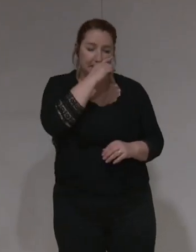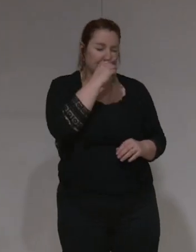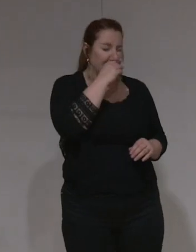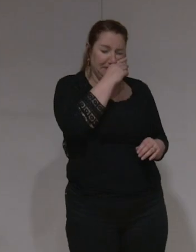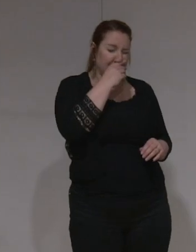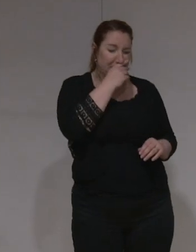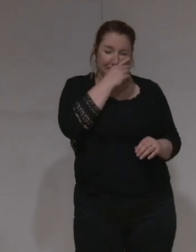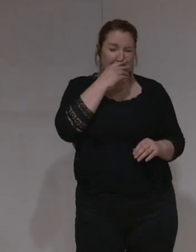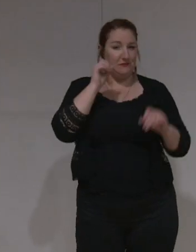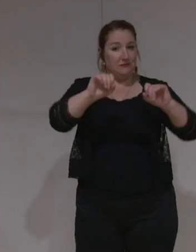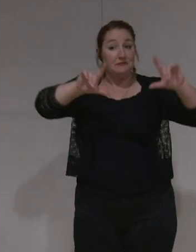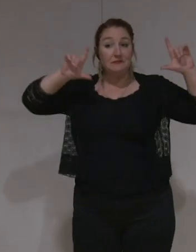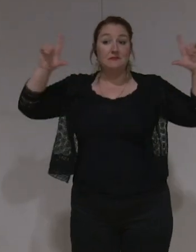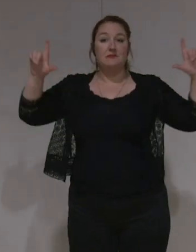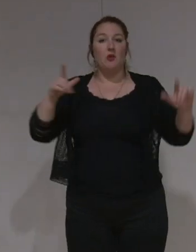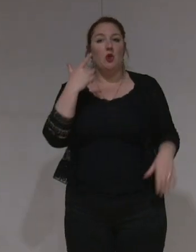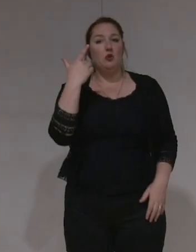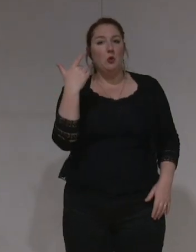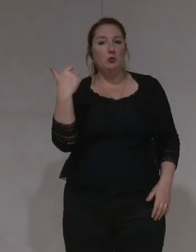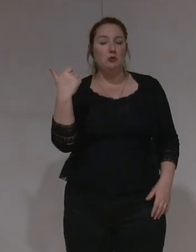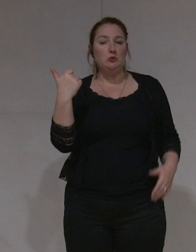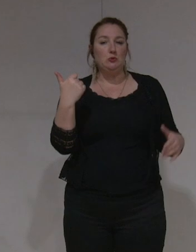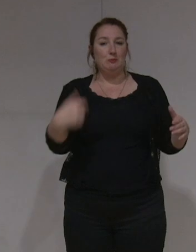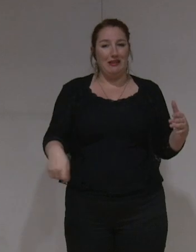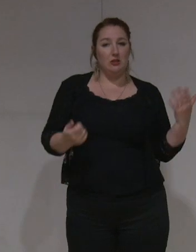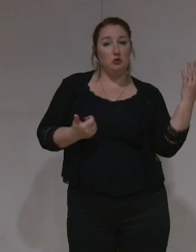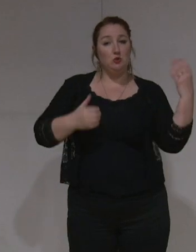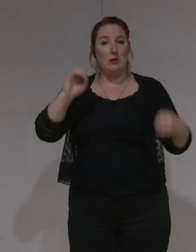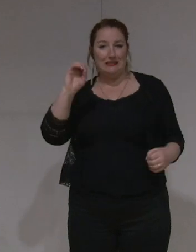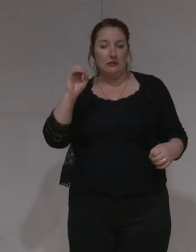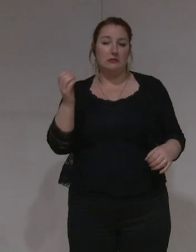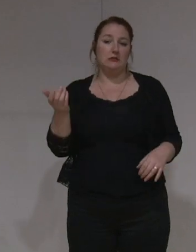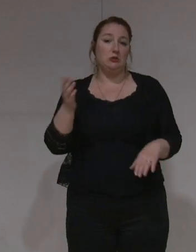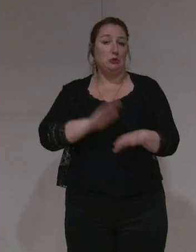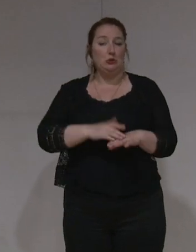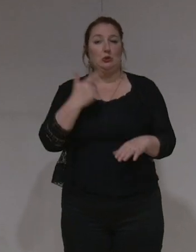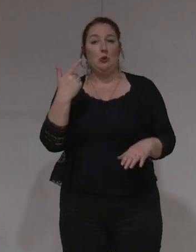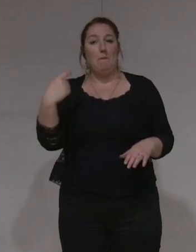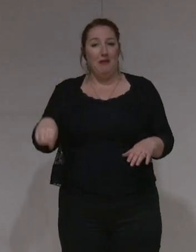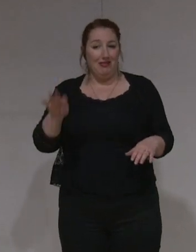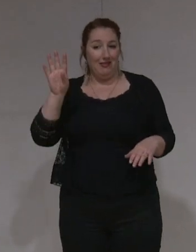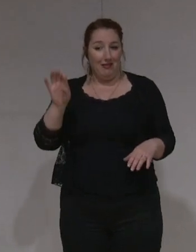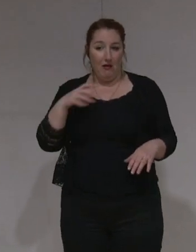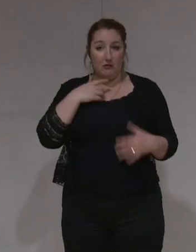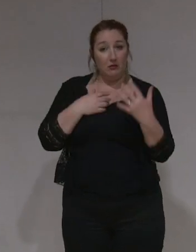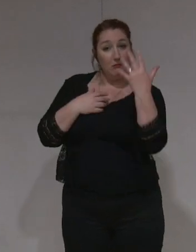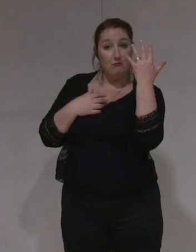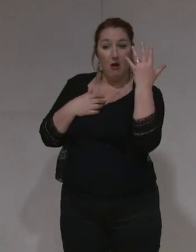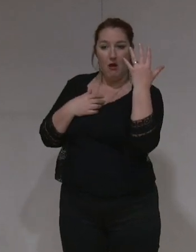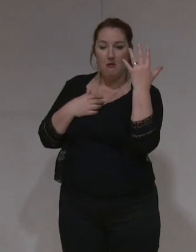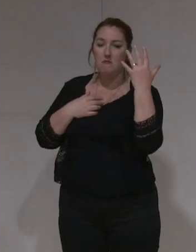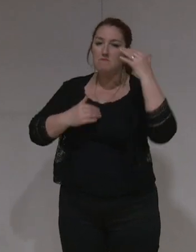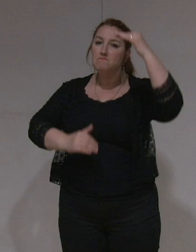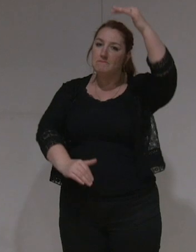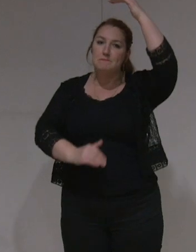peinture qui fait 2 M60 par 2,40 donc vous voyez c'est une sorte de main monumentale admirablement peinte avec